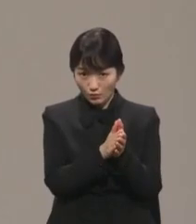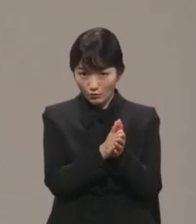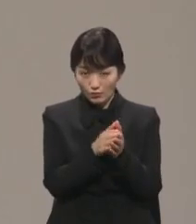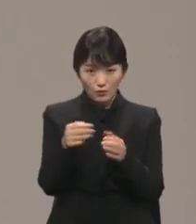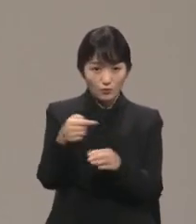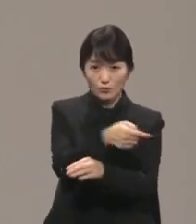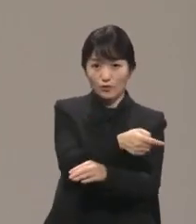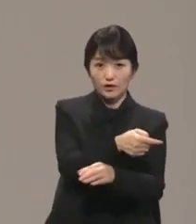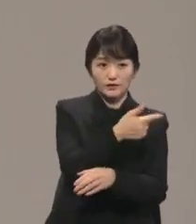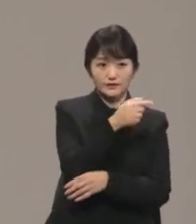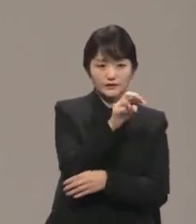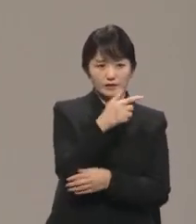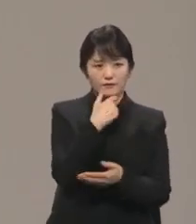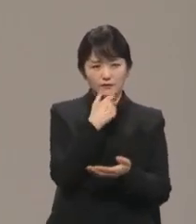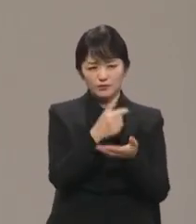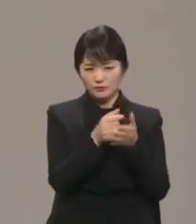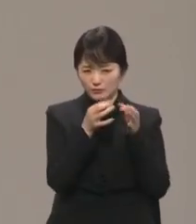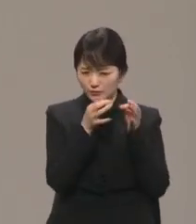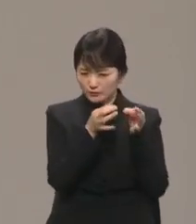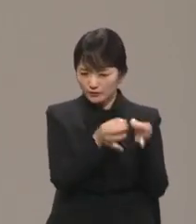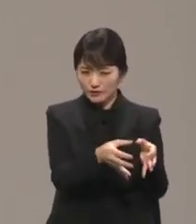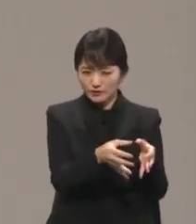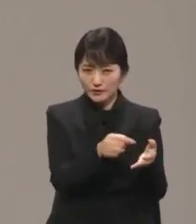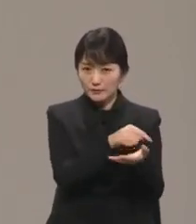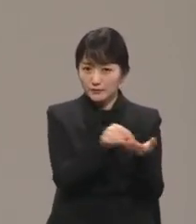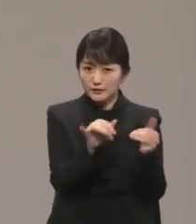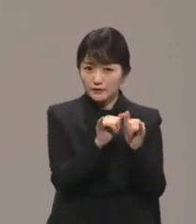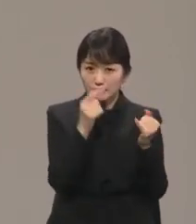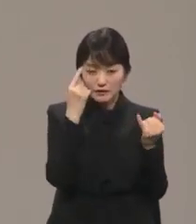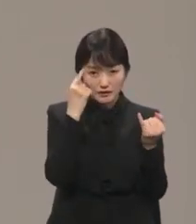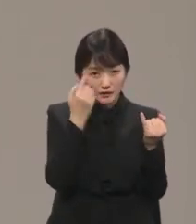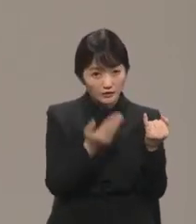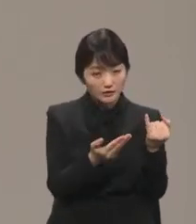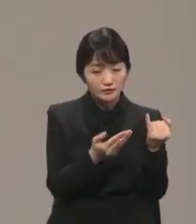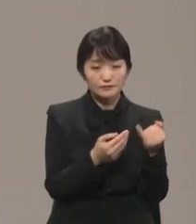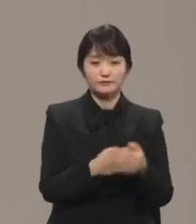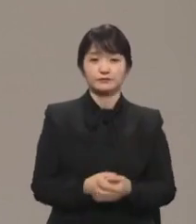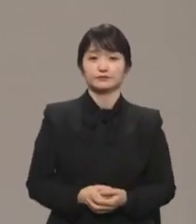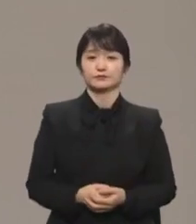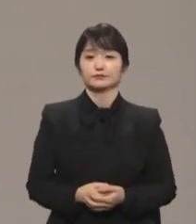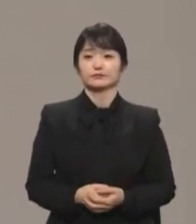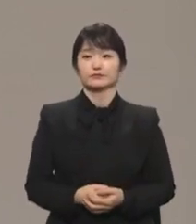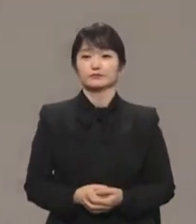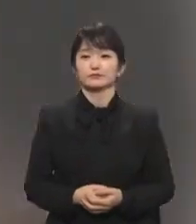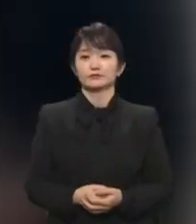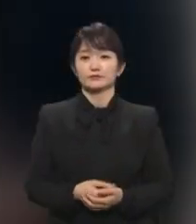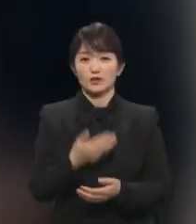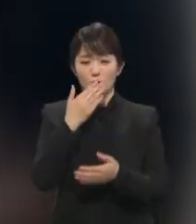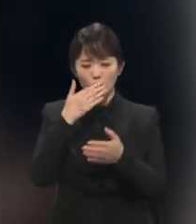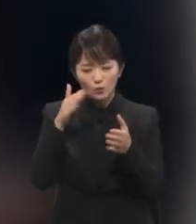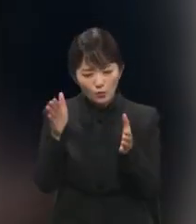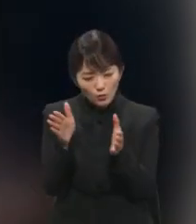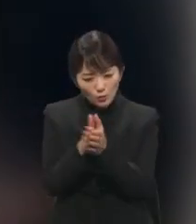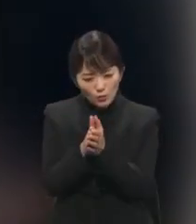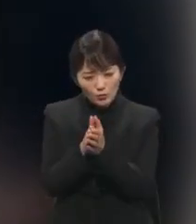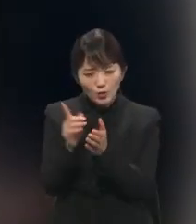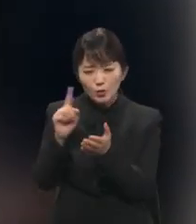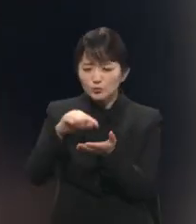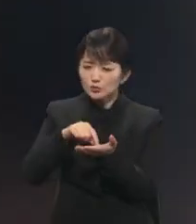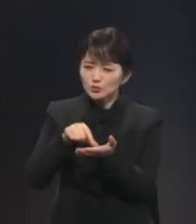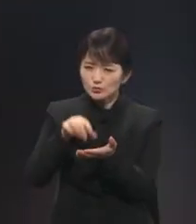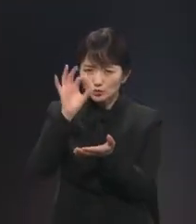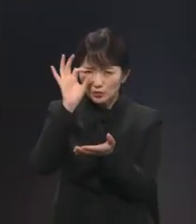속은 그런 피해자의 한 명인가 그것 말고도 또 다른 가능성을 생각해 본다 면 도대체 우리가이 공모를 어디까지 볼 것이냐